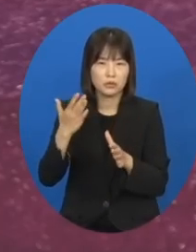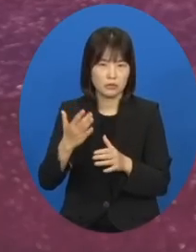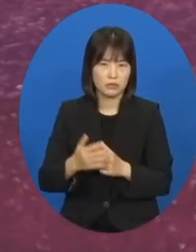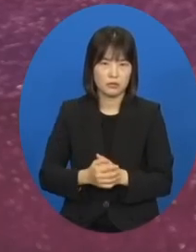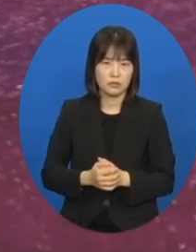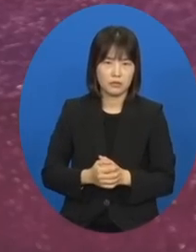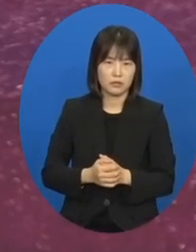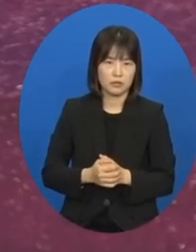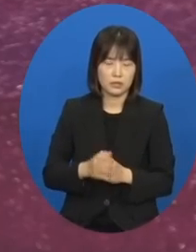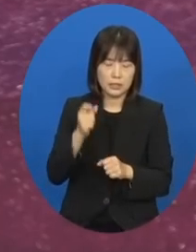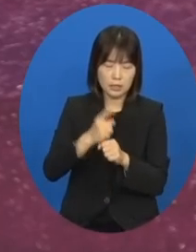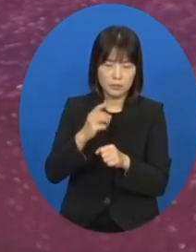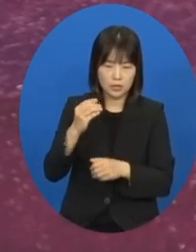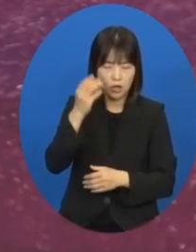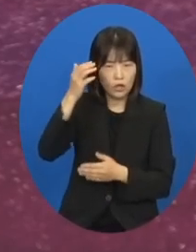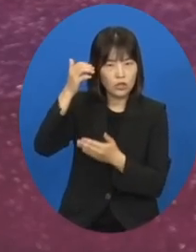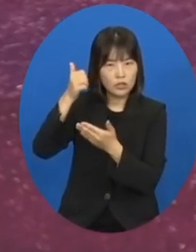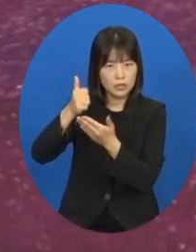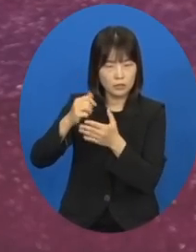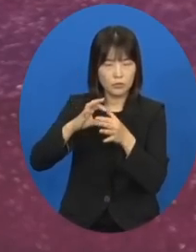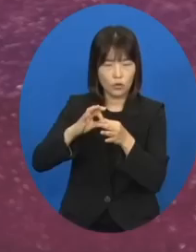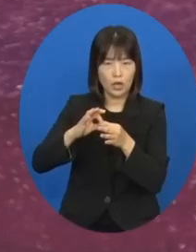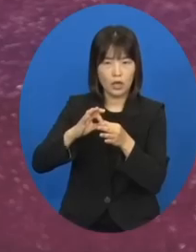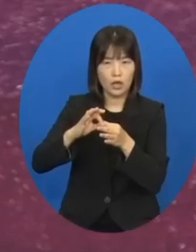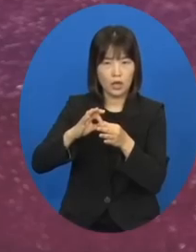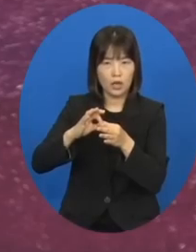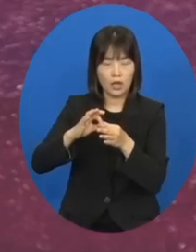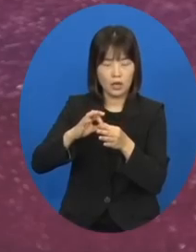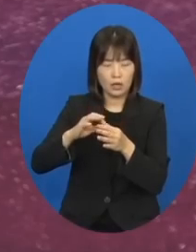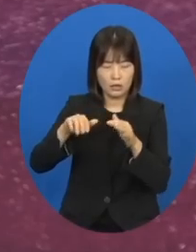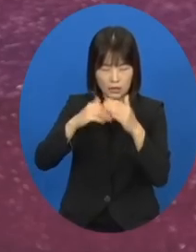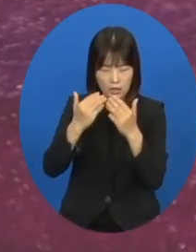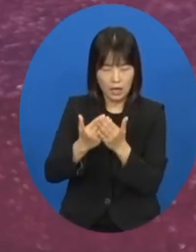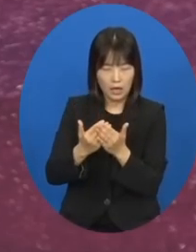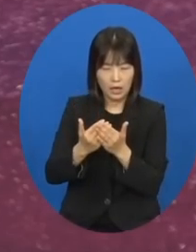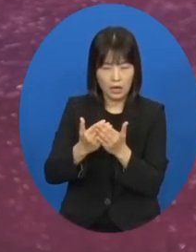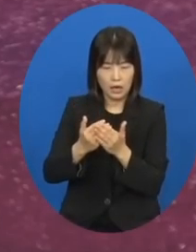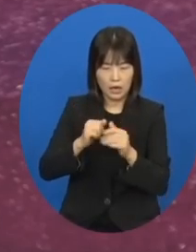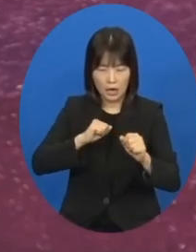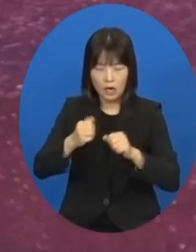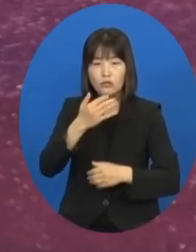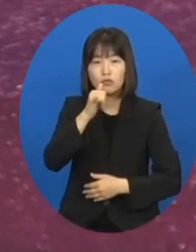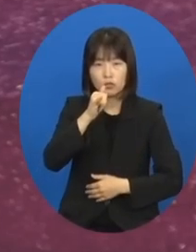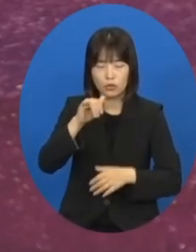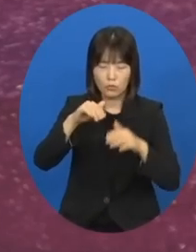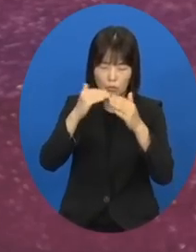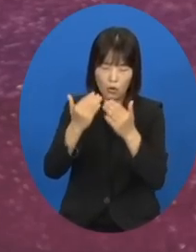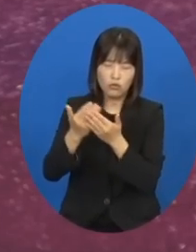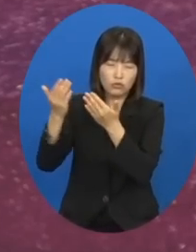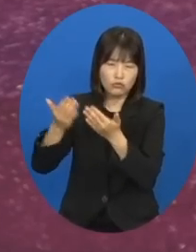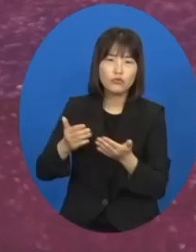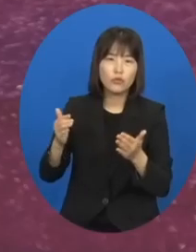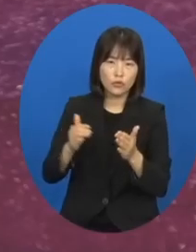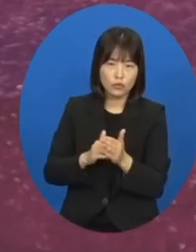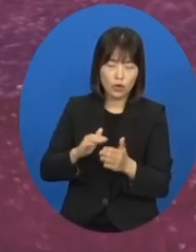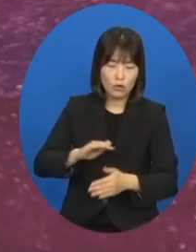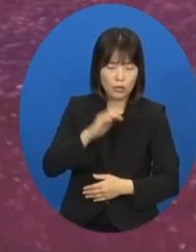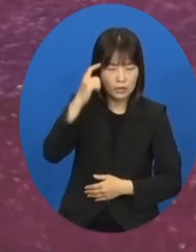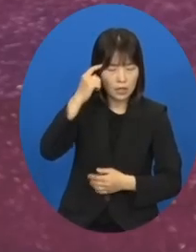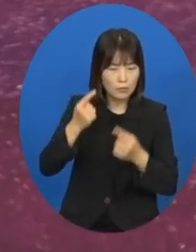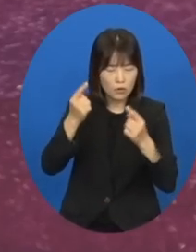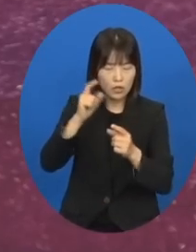안에 성령을 통해서 주님은 이것을 다 살아낼 수 있도록 모든 것을 다 주셨어요 우리의 생각보다 그